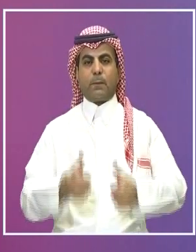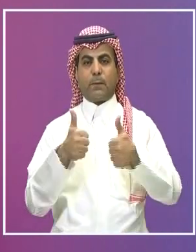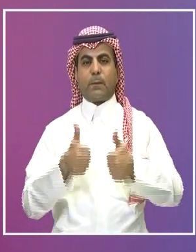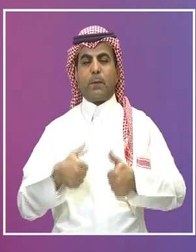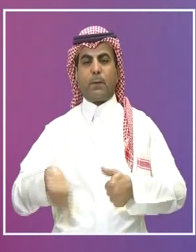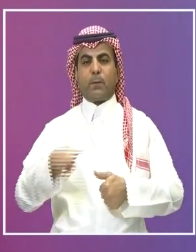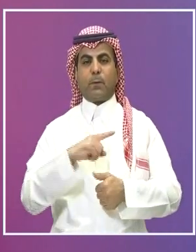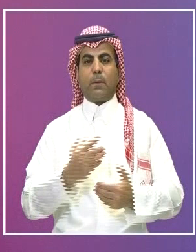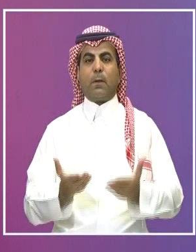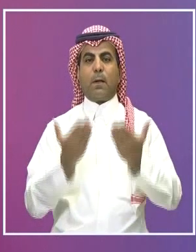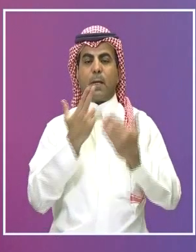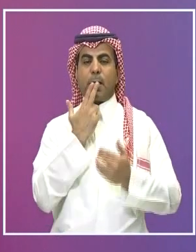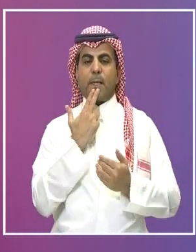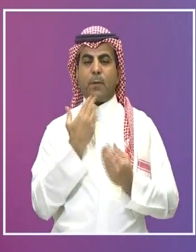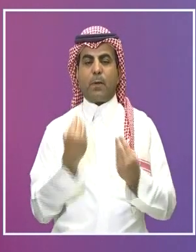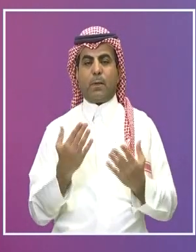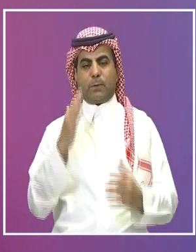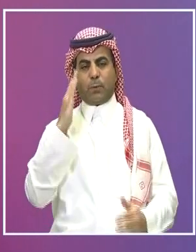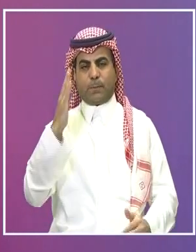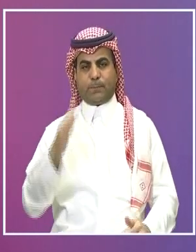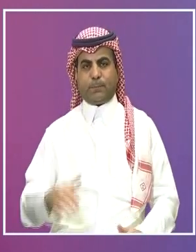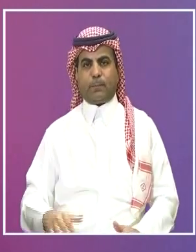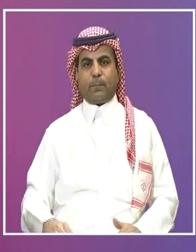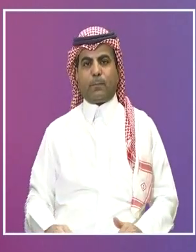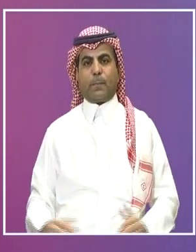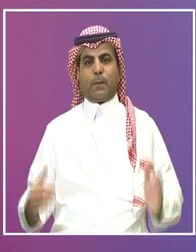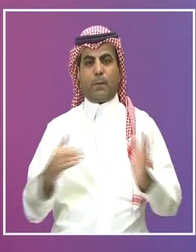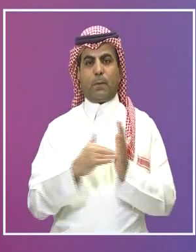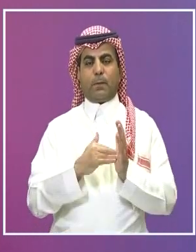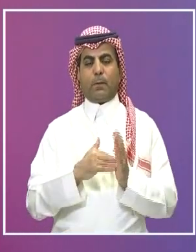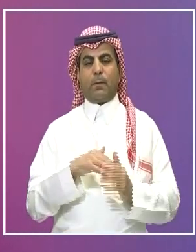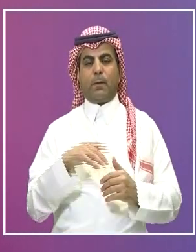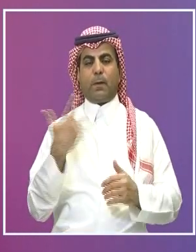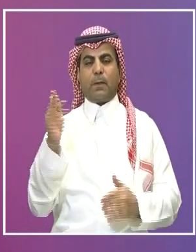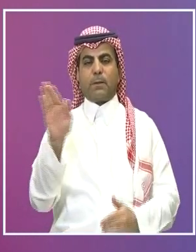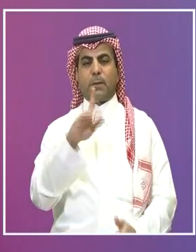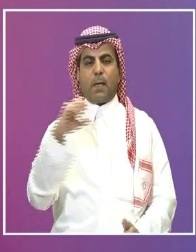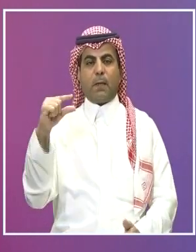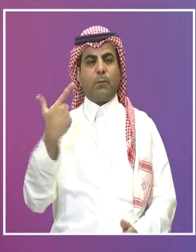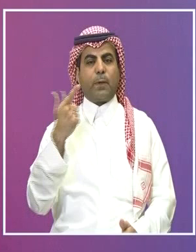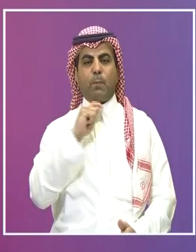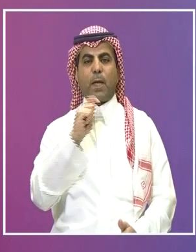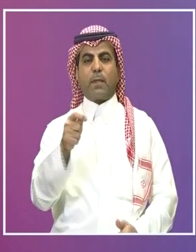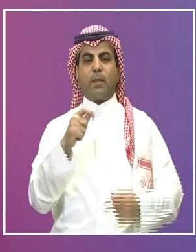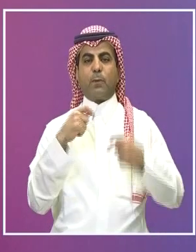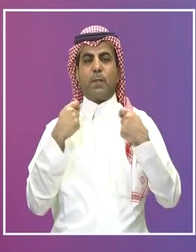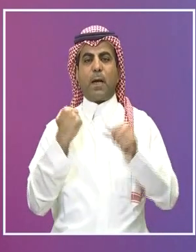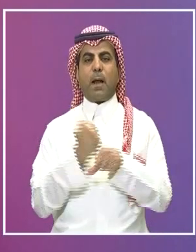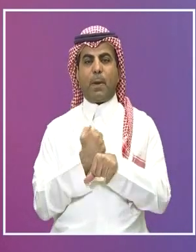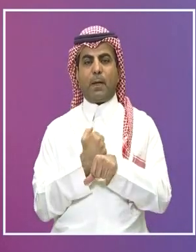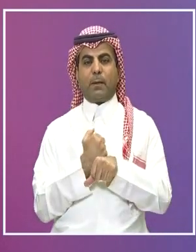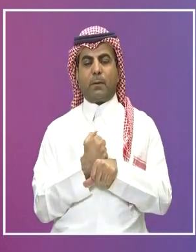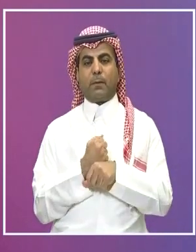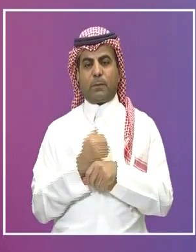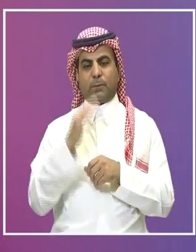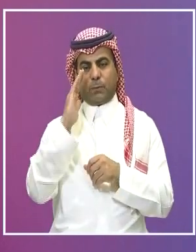يوفق الجميع لكل ما يحب ويرضى. شكر لكم أستاذ سعد الحماد، المتحدث الرسمي لوزارة الموارد البشرية